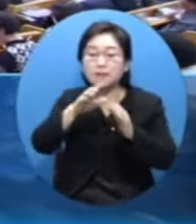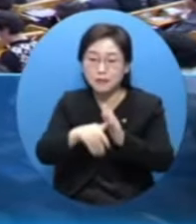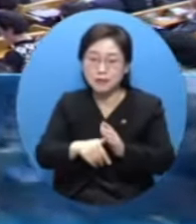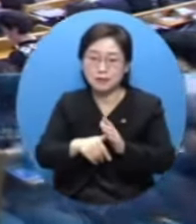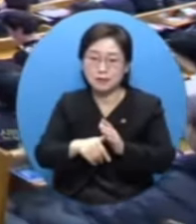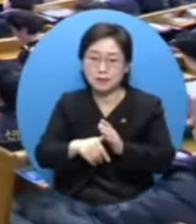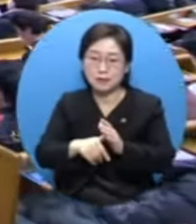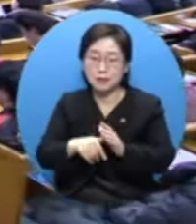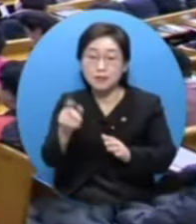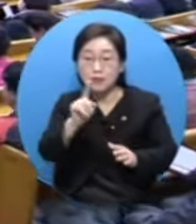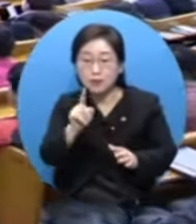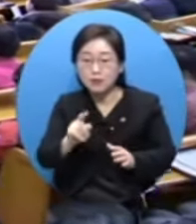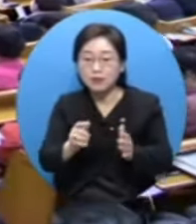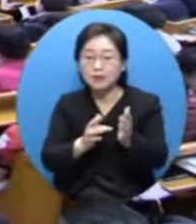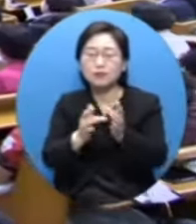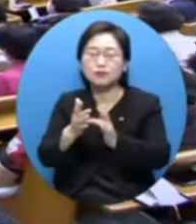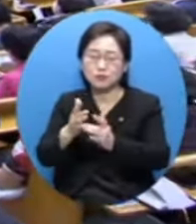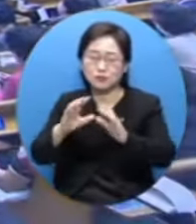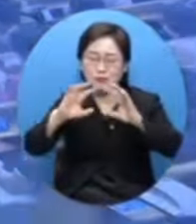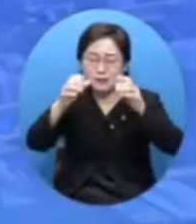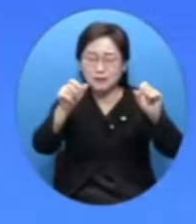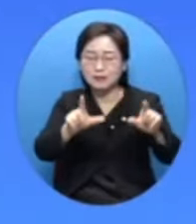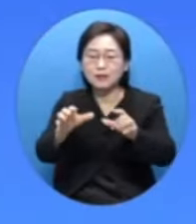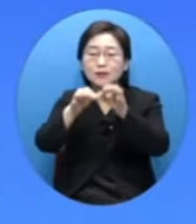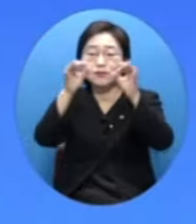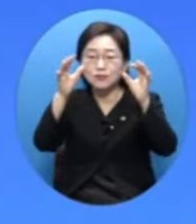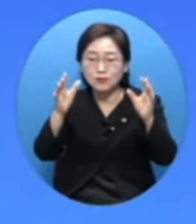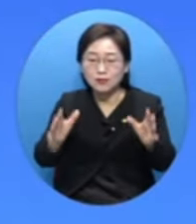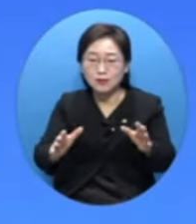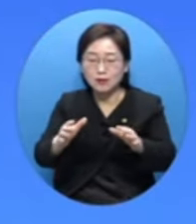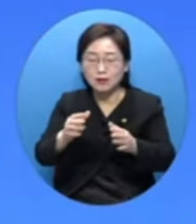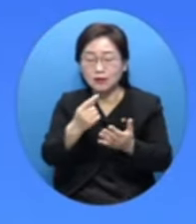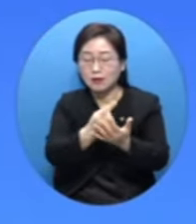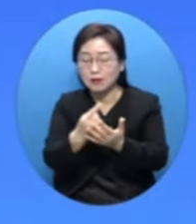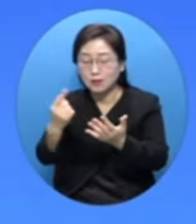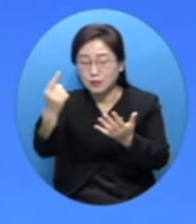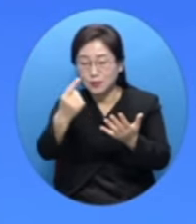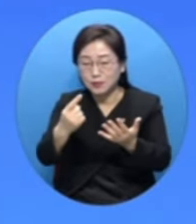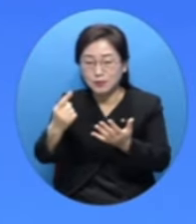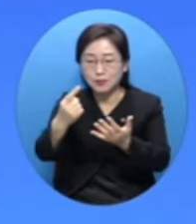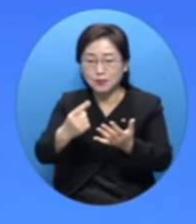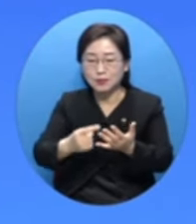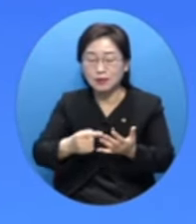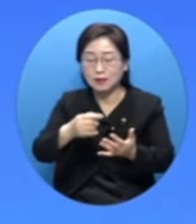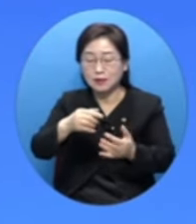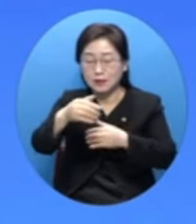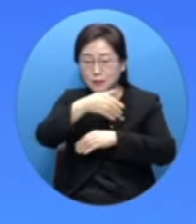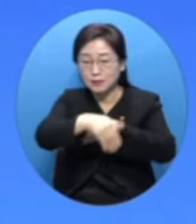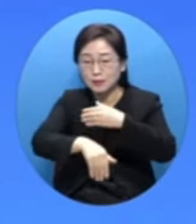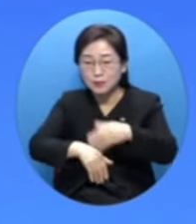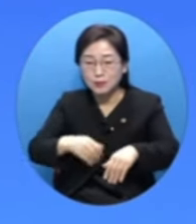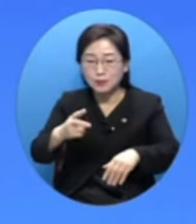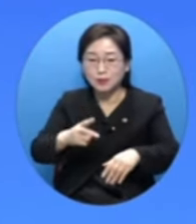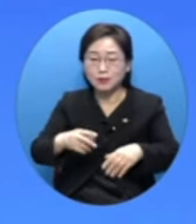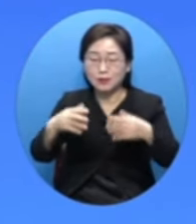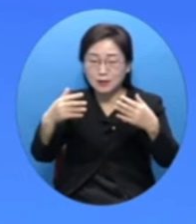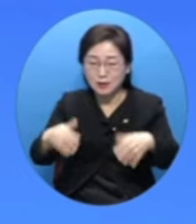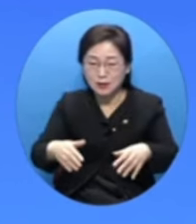동안 가난하고 소외된 자, 힘없고 약한 자, 병든 자, 장애를 가진